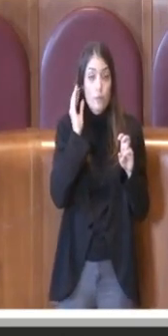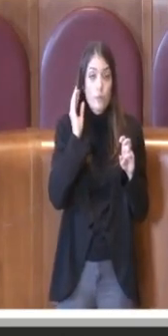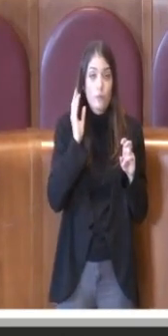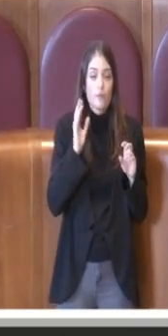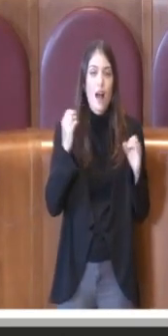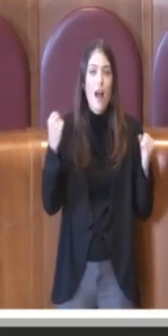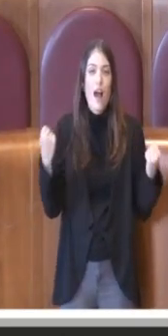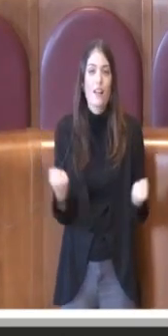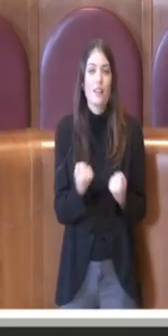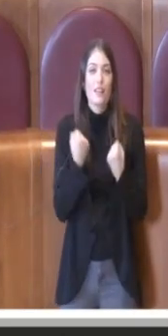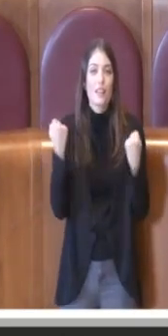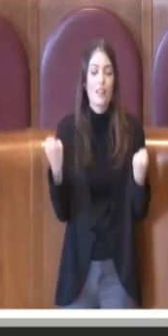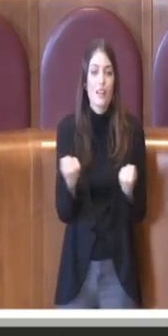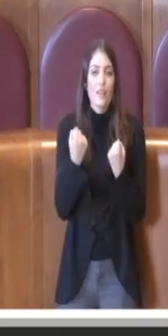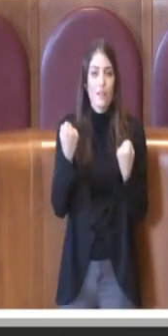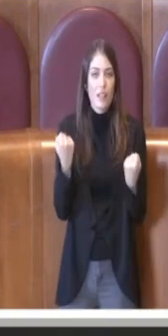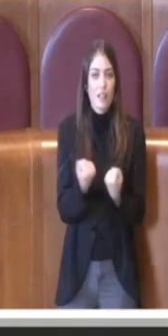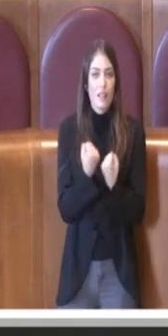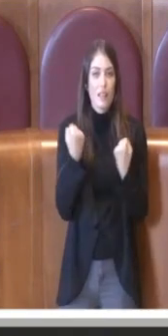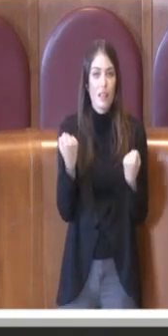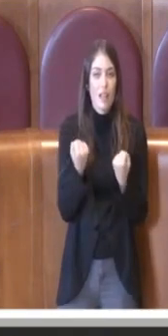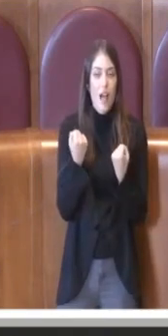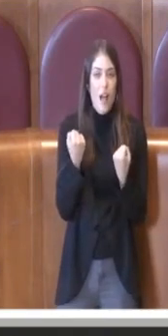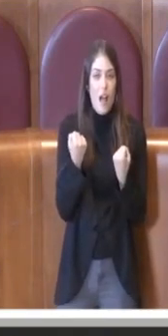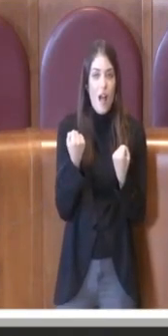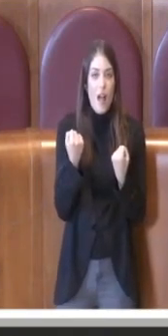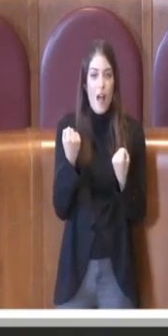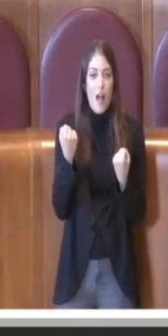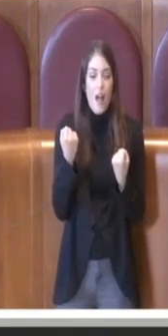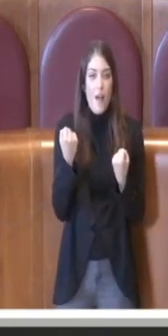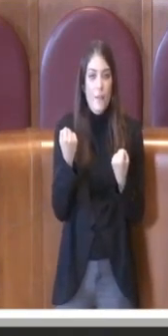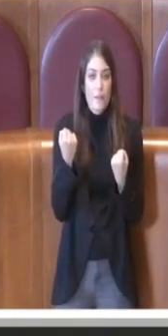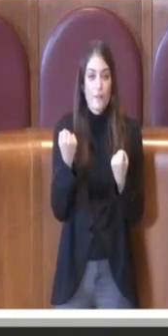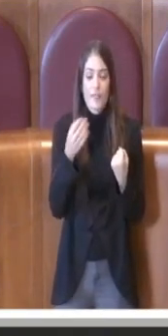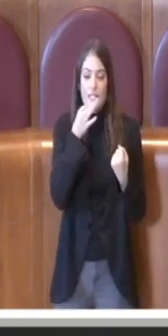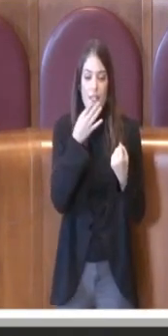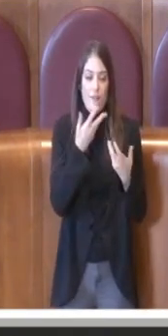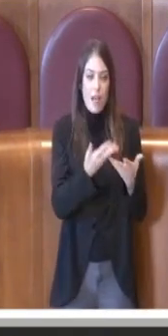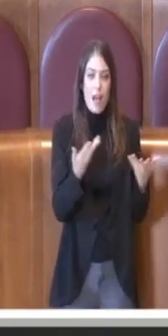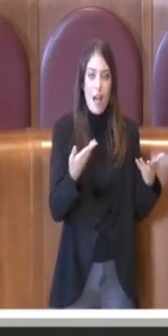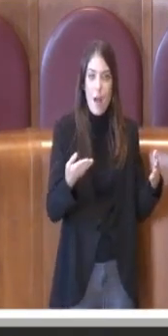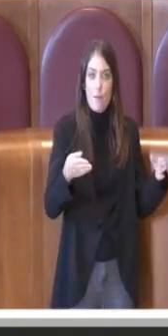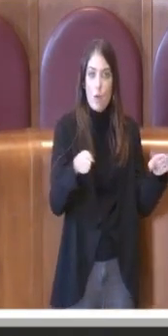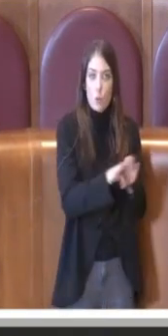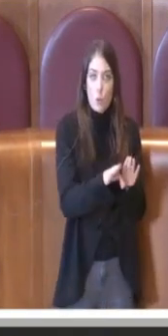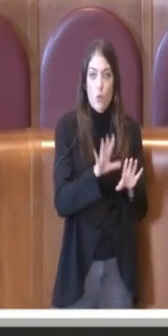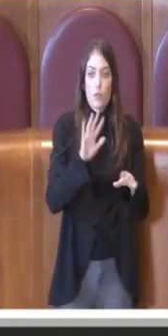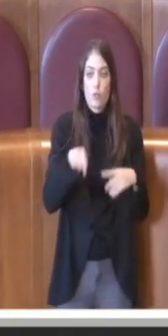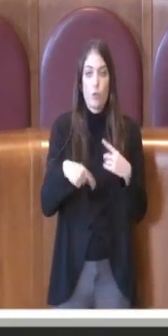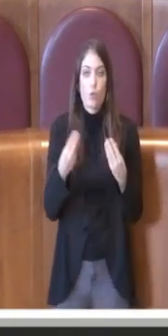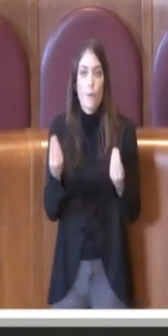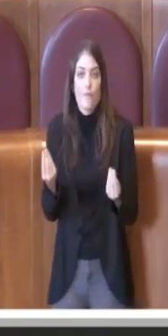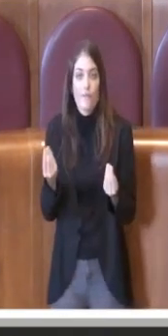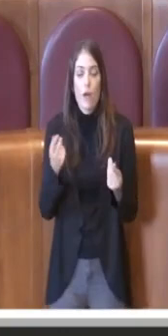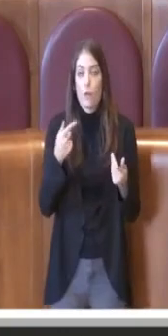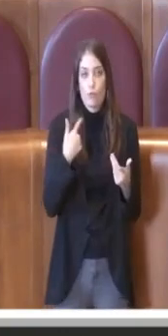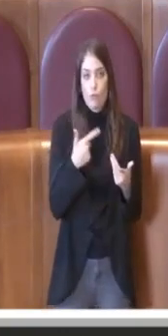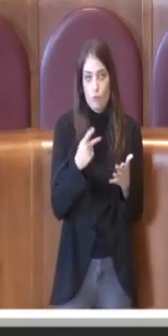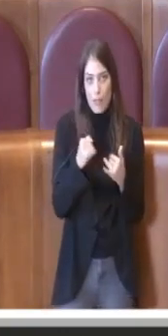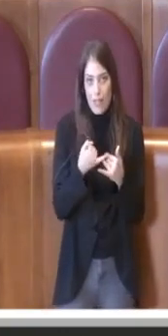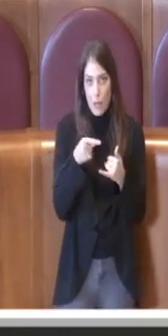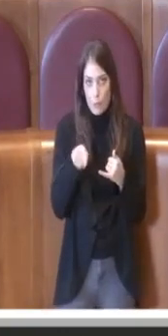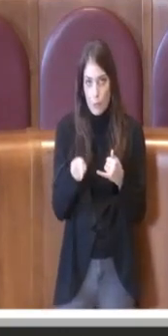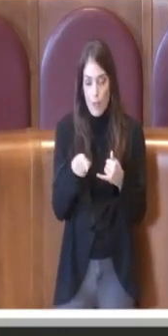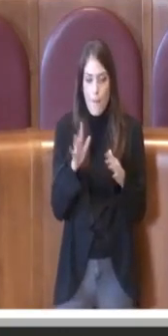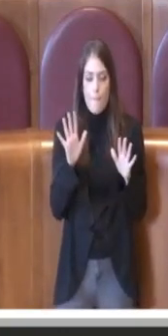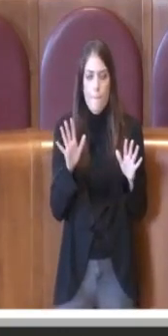delle attività da svolgere per la chiusura, non c'è proprio lo stretto dettaglio, però non si può